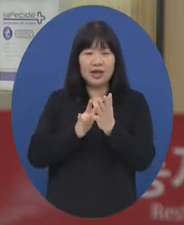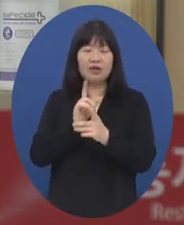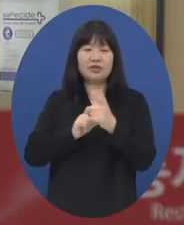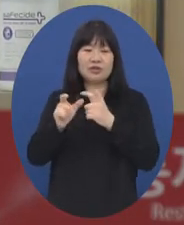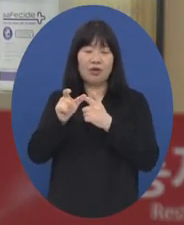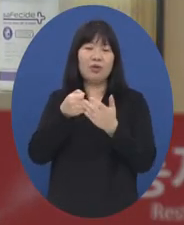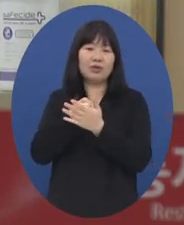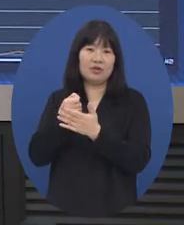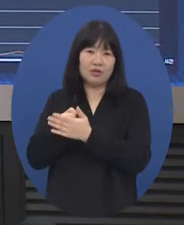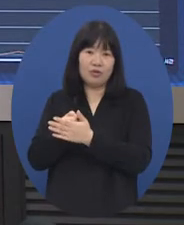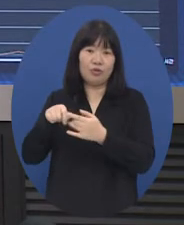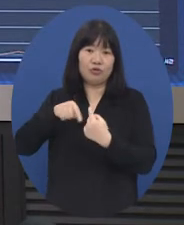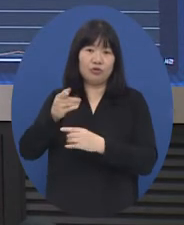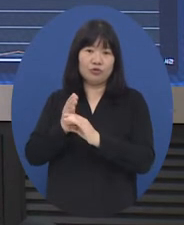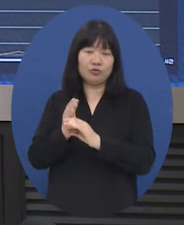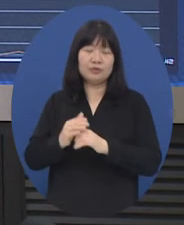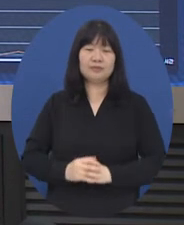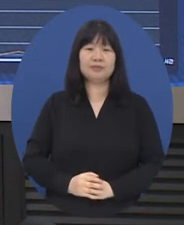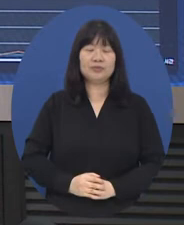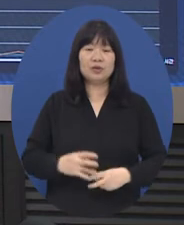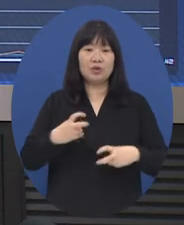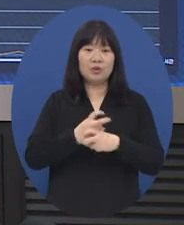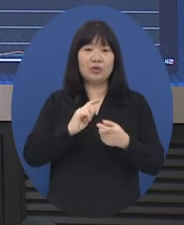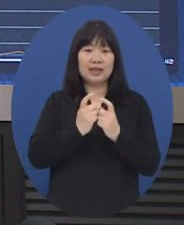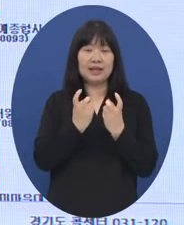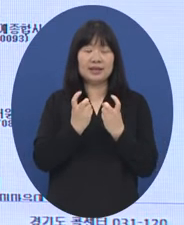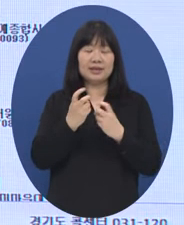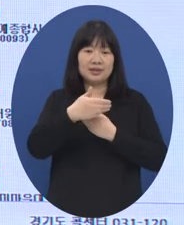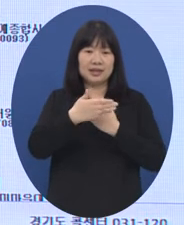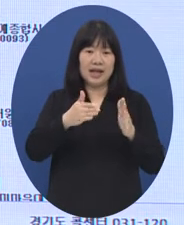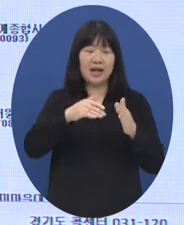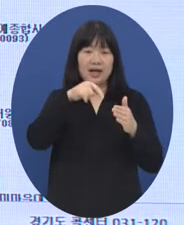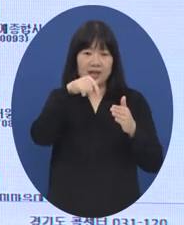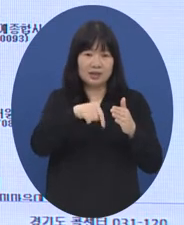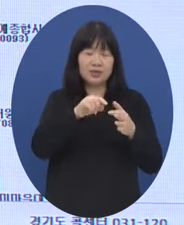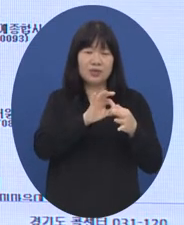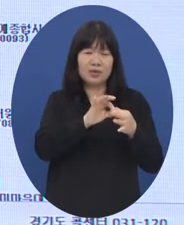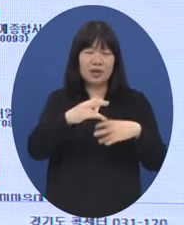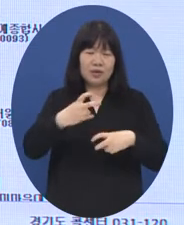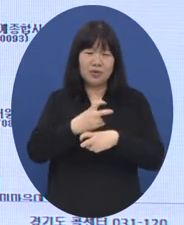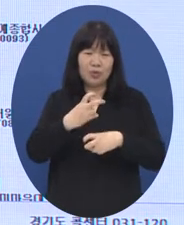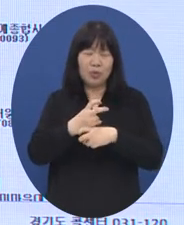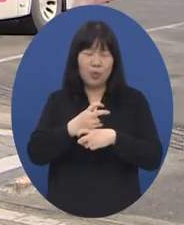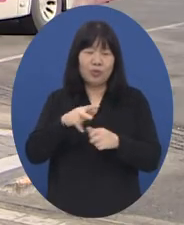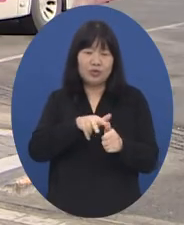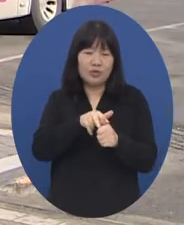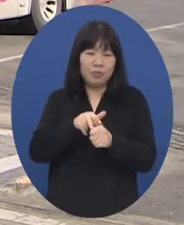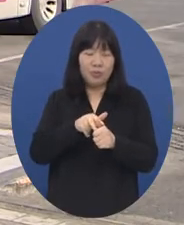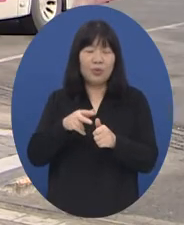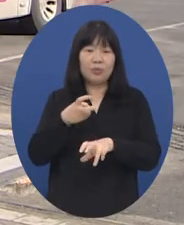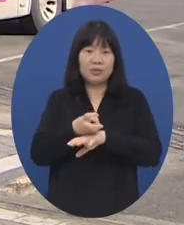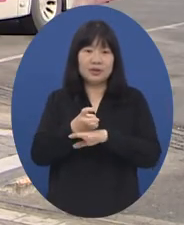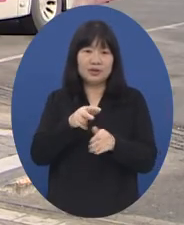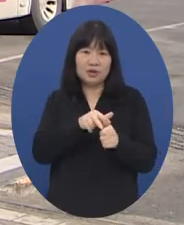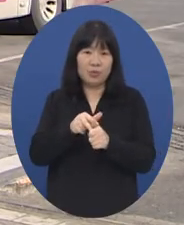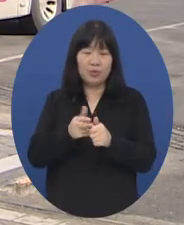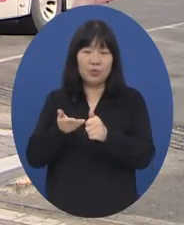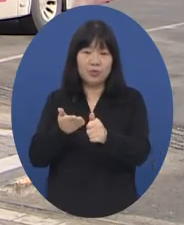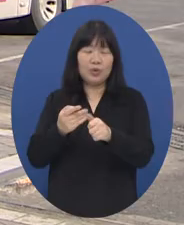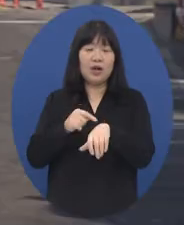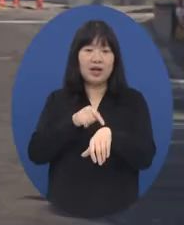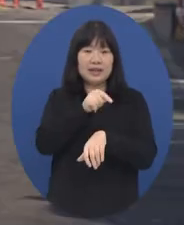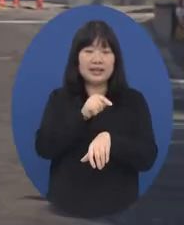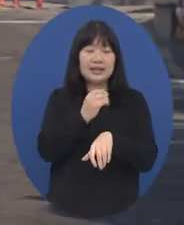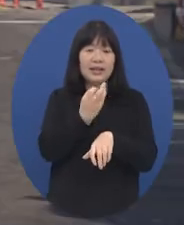지정해 운영합니다. 특별교통대책 상황실을 통해 도로 소통 상황과 버스 정보 등을 제공합니다. 시외버스는